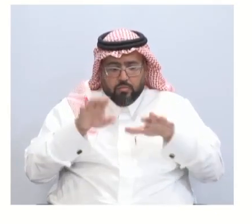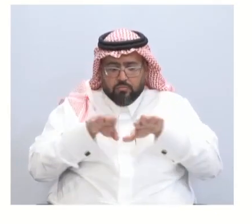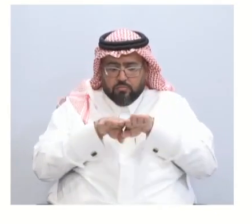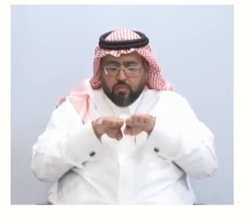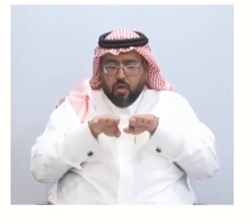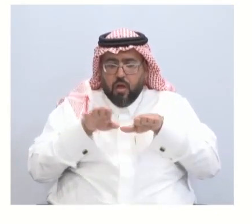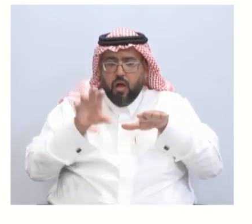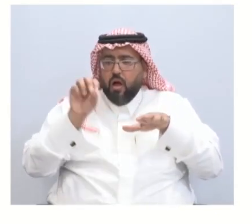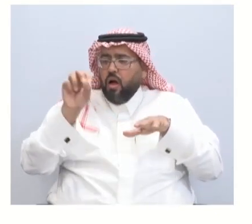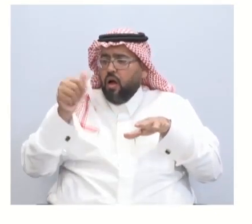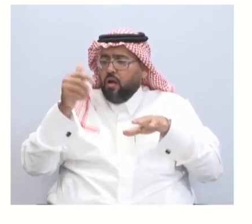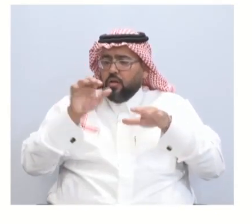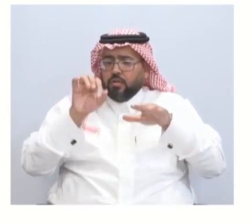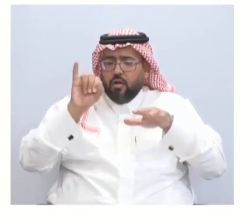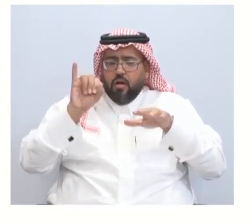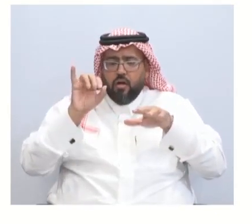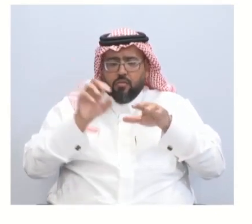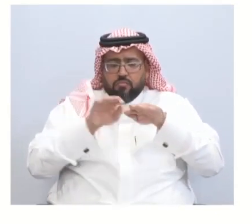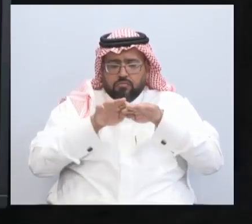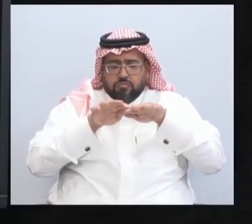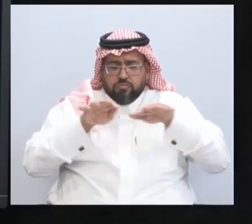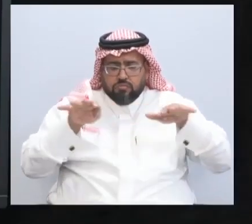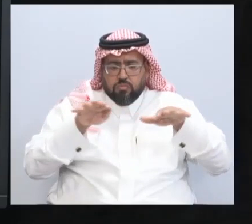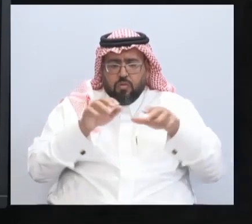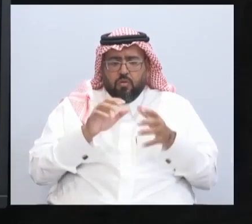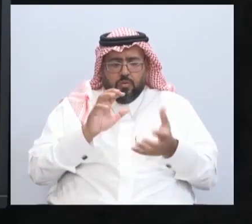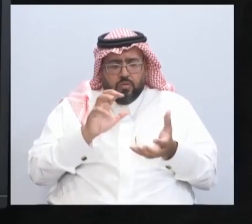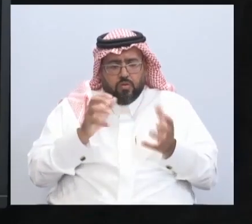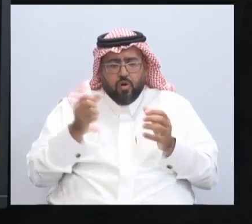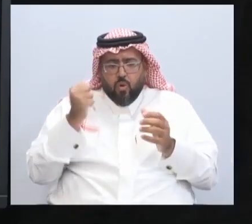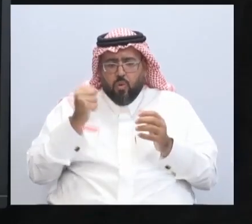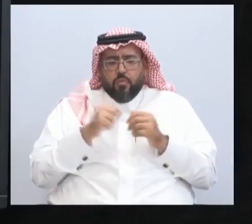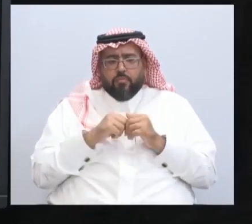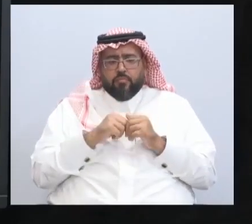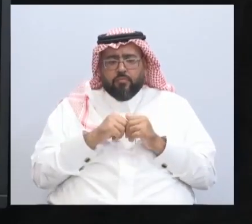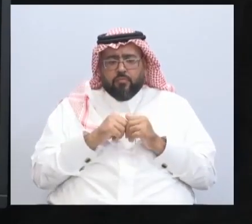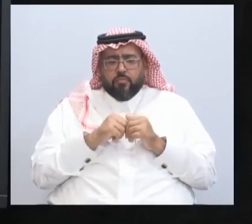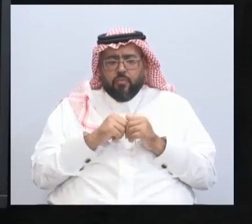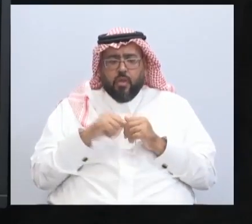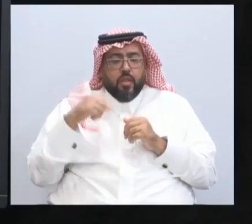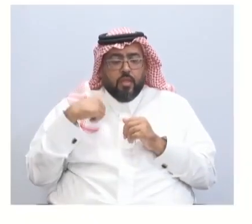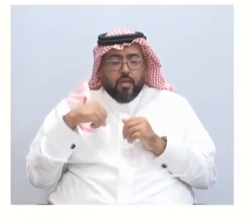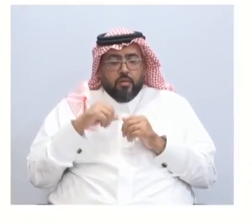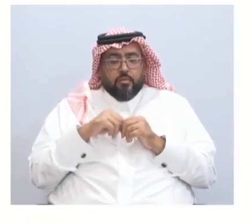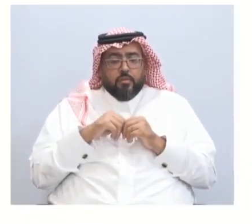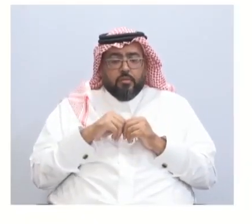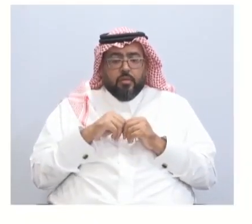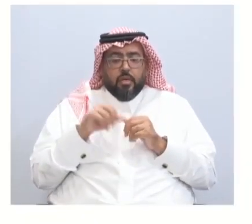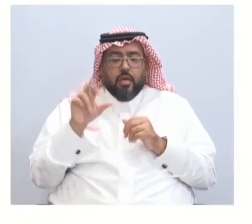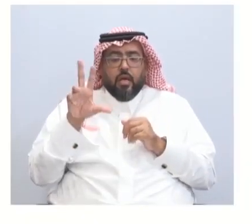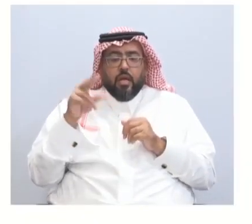وكذلك مصدر القوى المحركه لها ايضا عزيزي الطالب عزيزتي